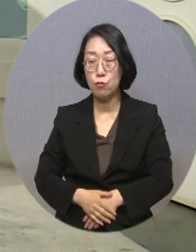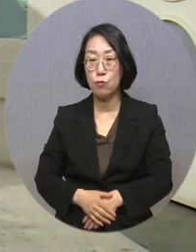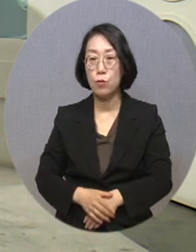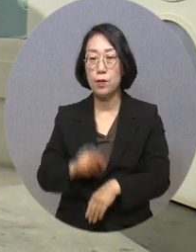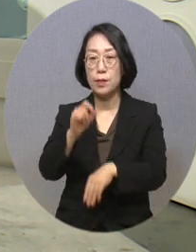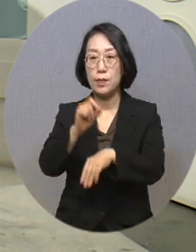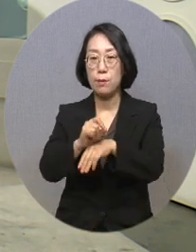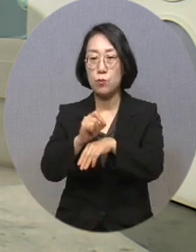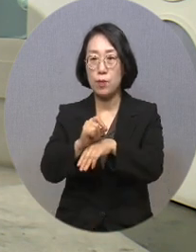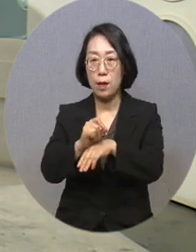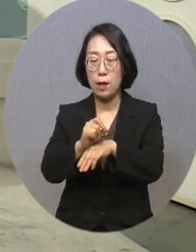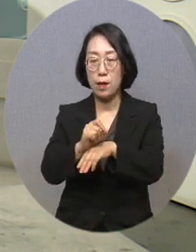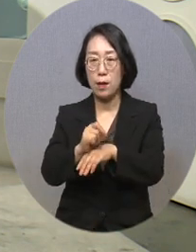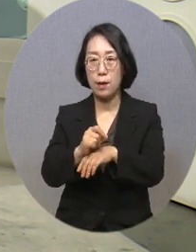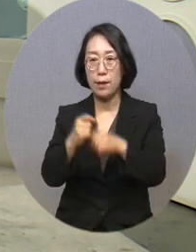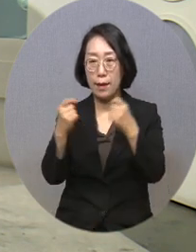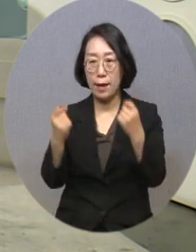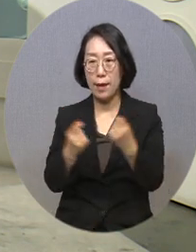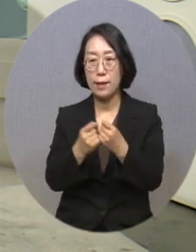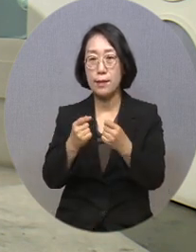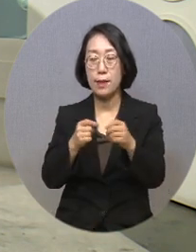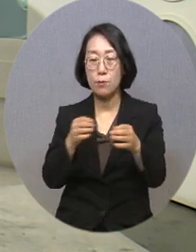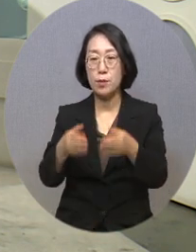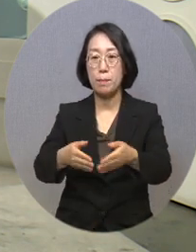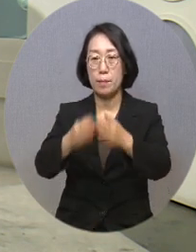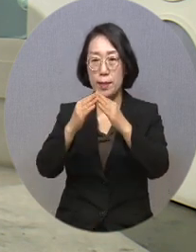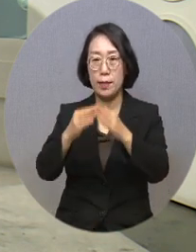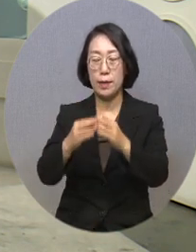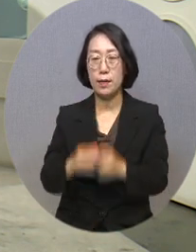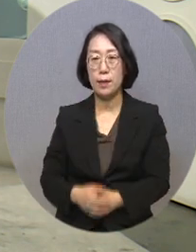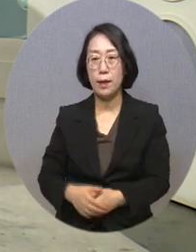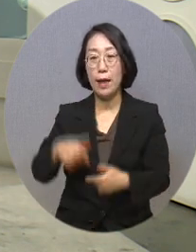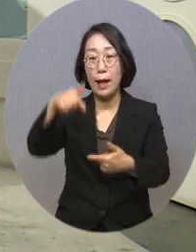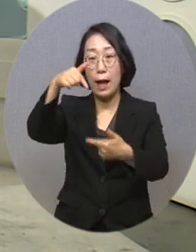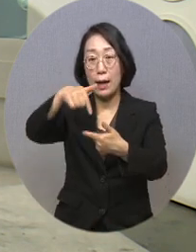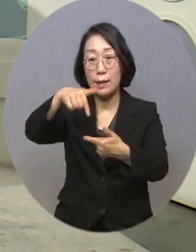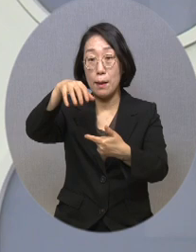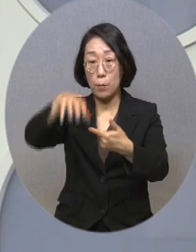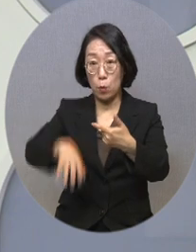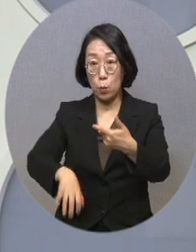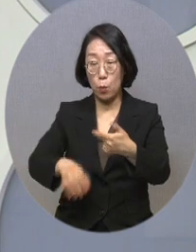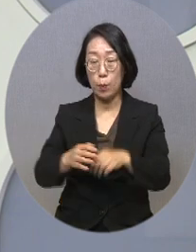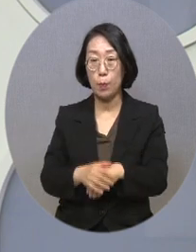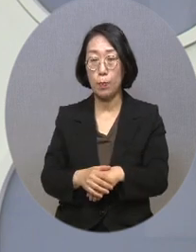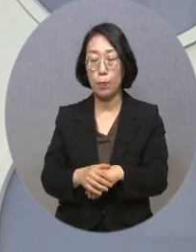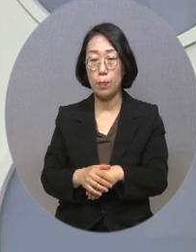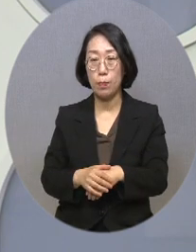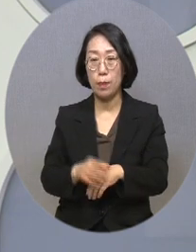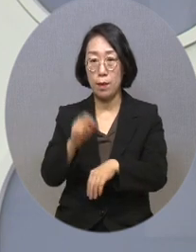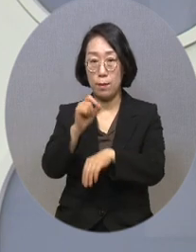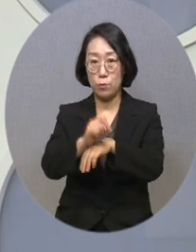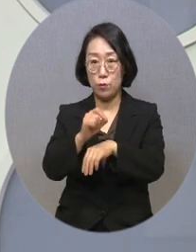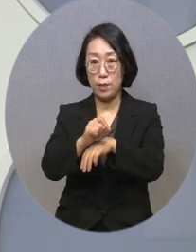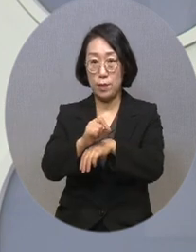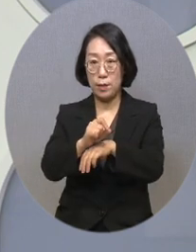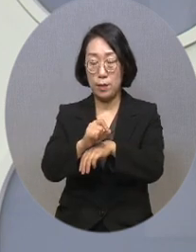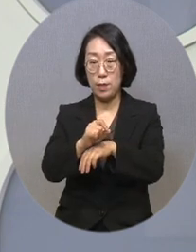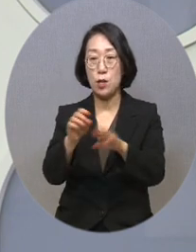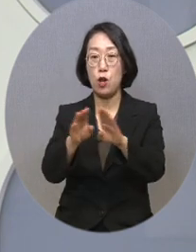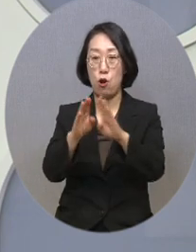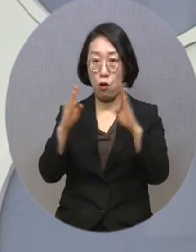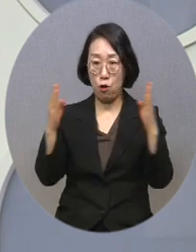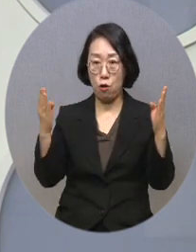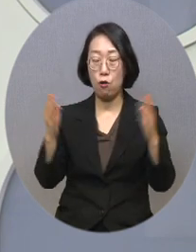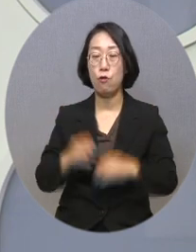개업을 했습니다. 강남 테헤란로에서 개업을 했는데 개업한 이후에 제가